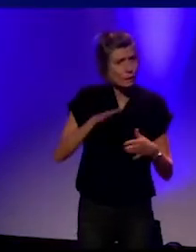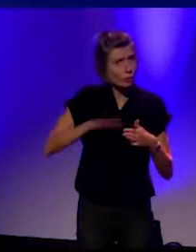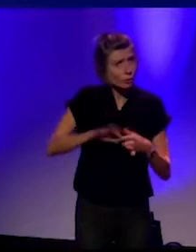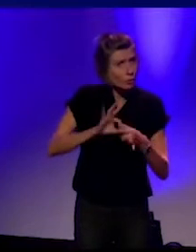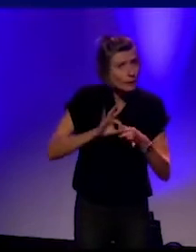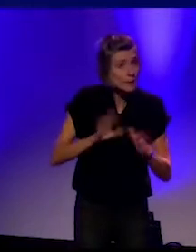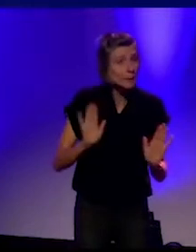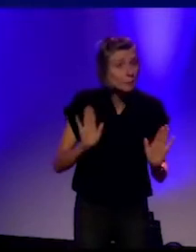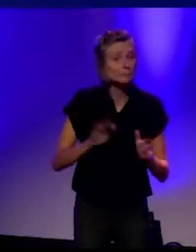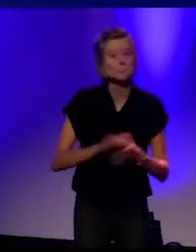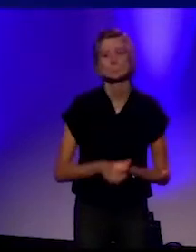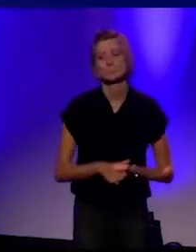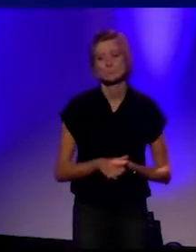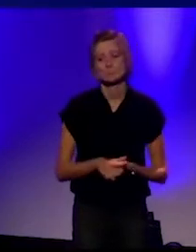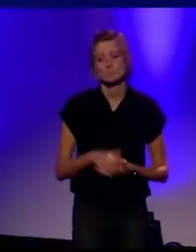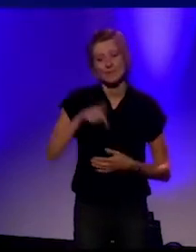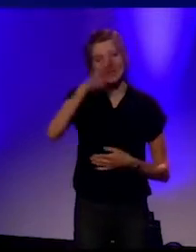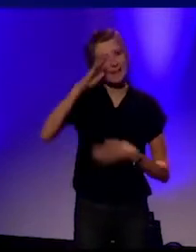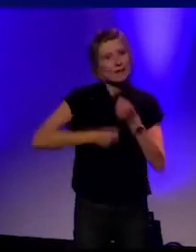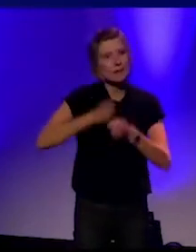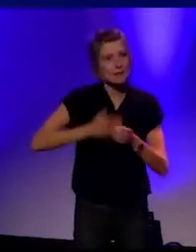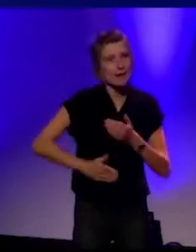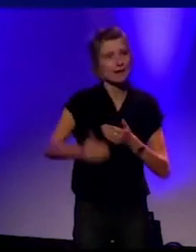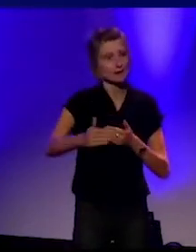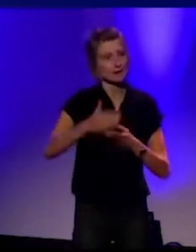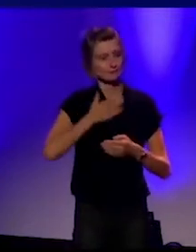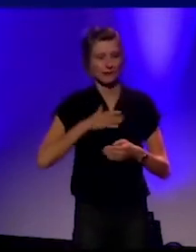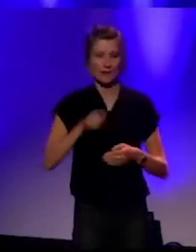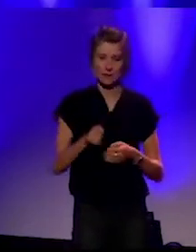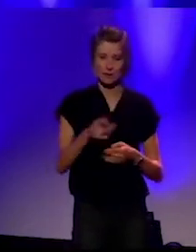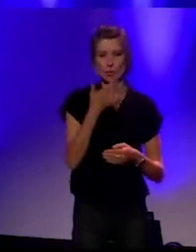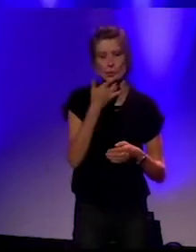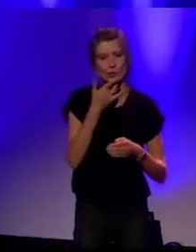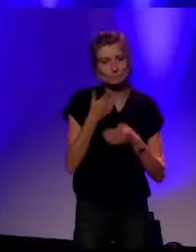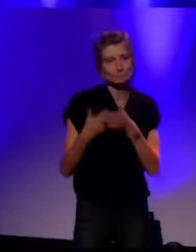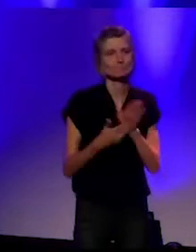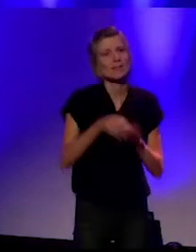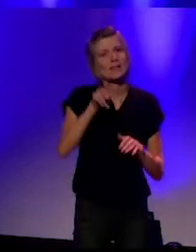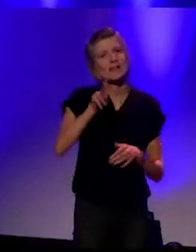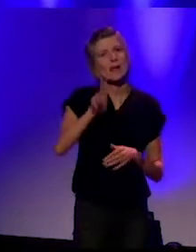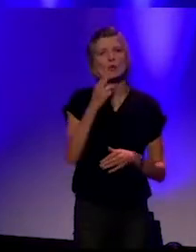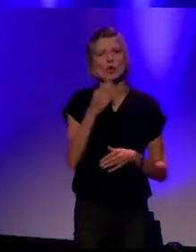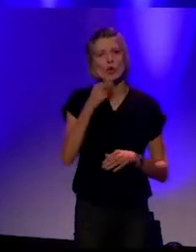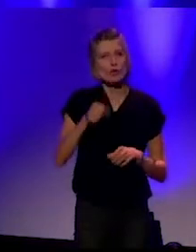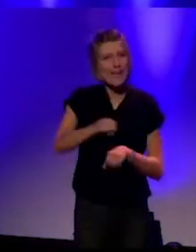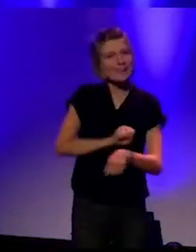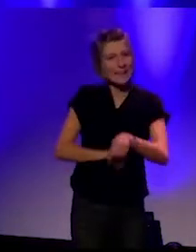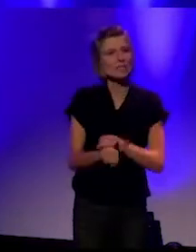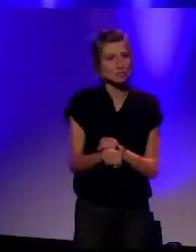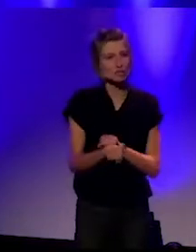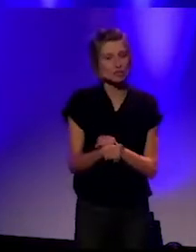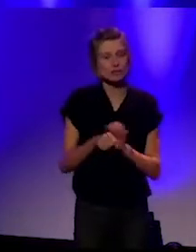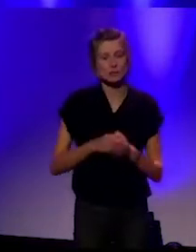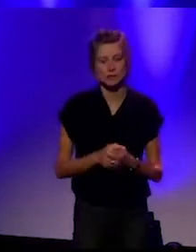Kijk, dames en heren, ik zou van dit academiejaar graag het jaar maken van KU Leuven Engage. En KU Leuven Engage is een poging om die vragen